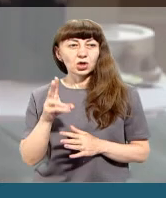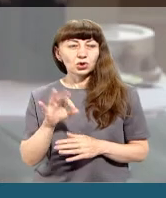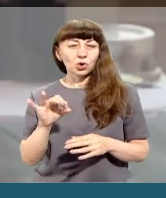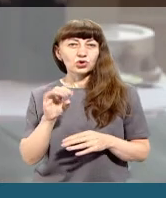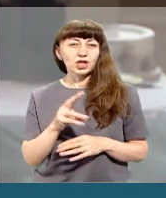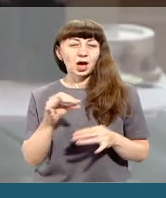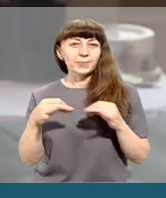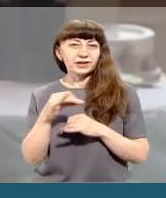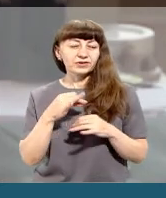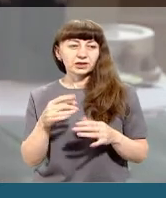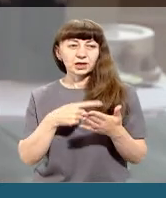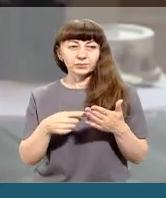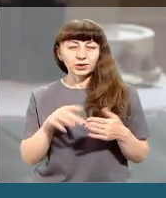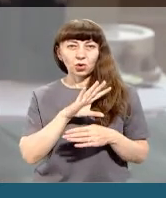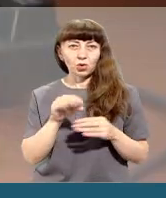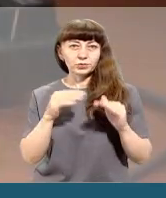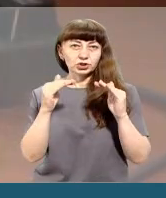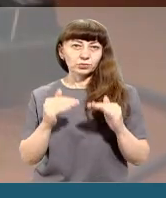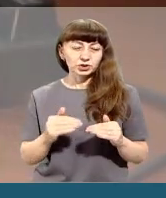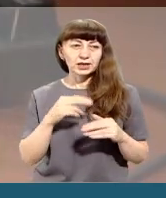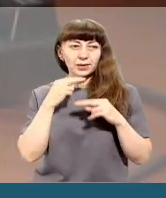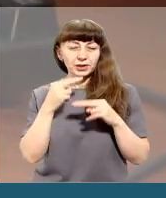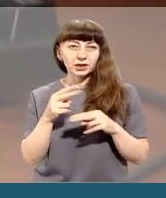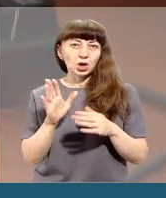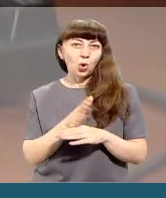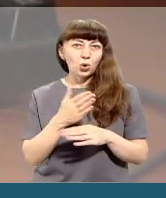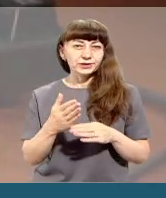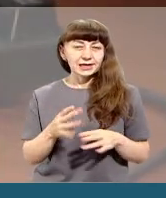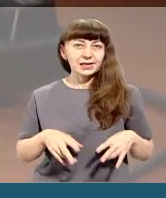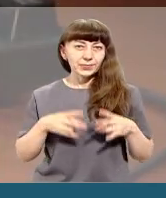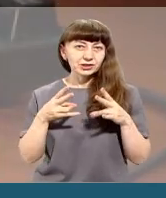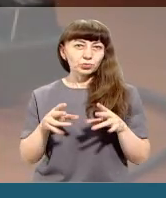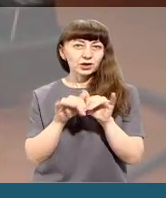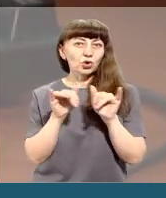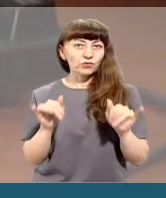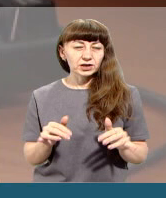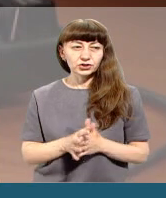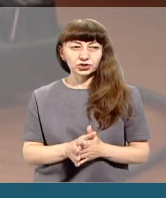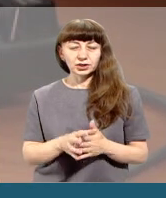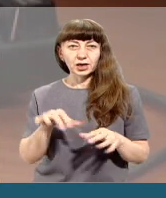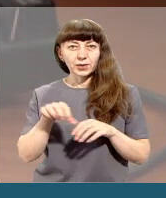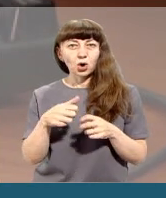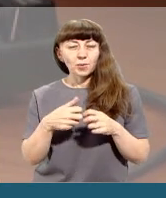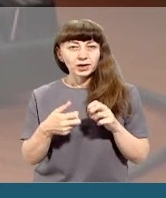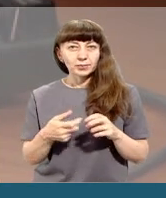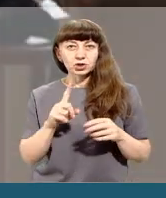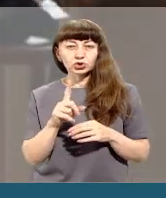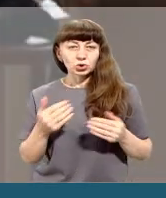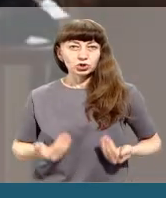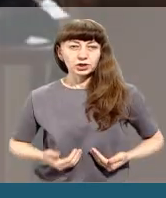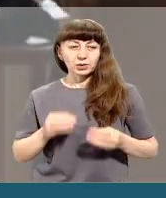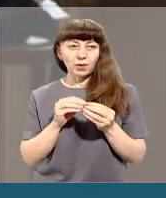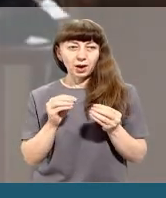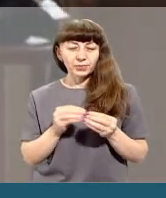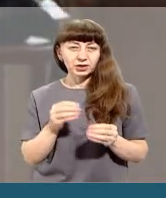на брифинге отметят, что при общем снижении наблюдается и рост отдельных видов преступлений. Главная проблема заключается в том, что жители области